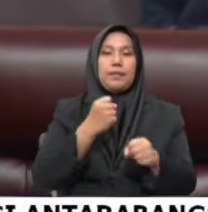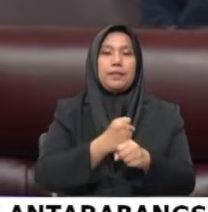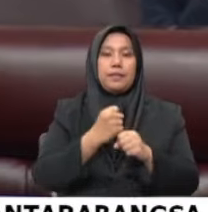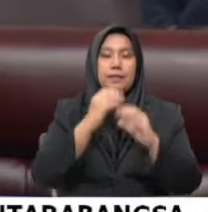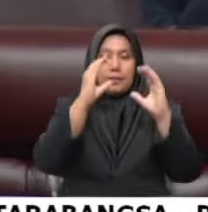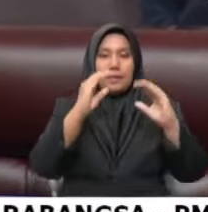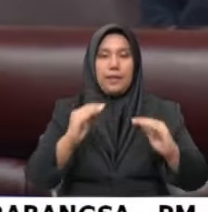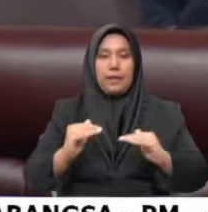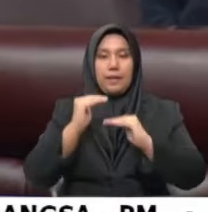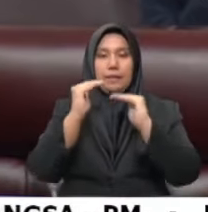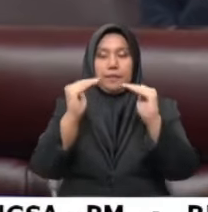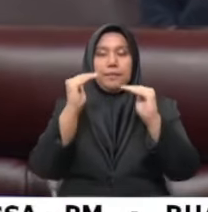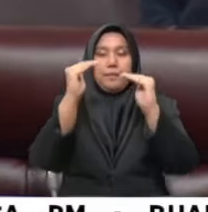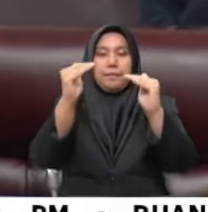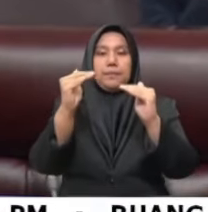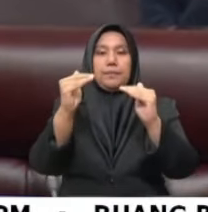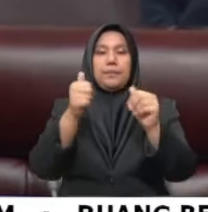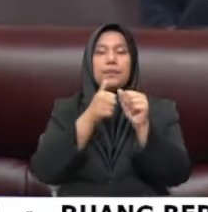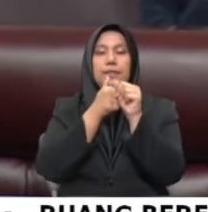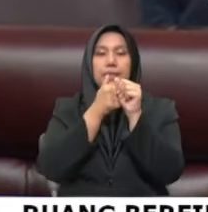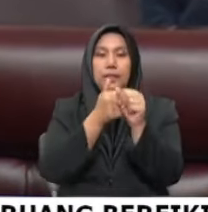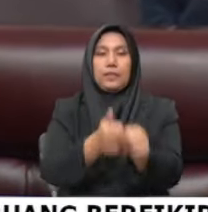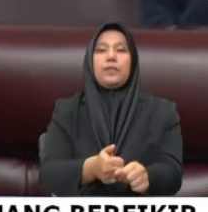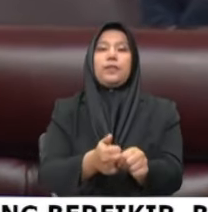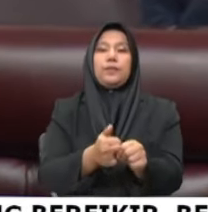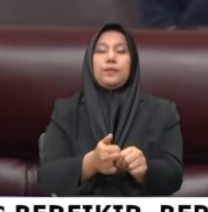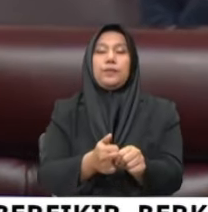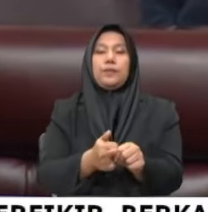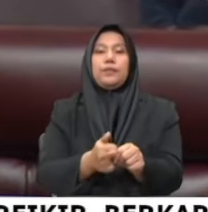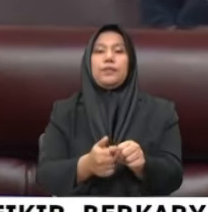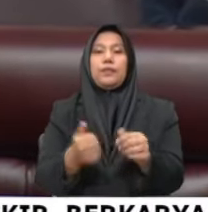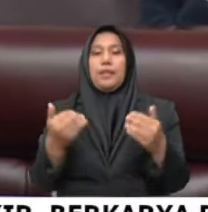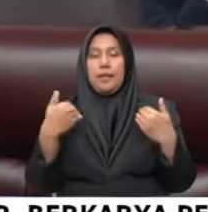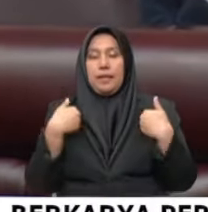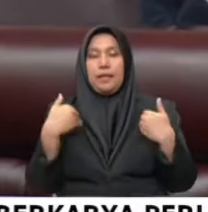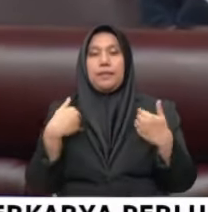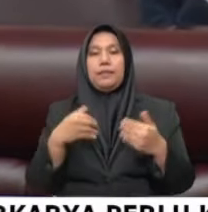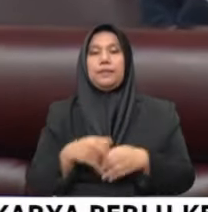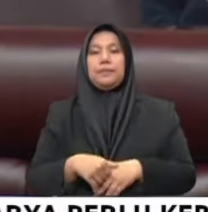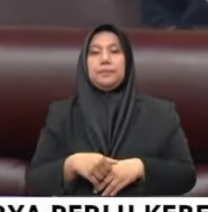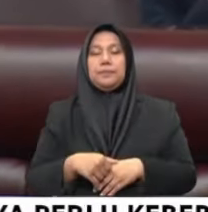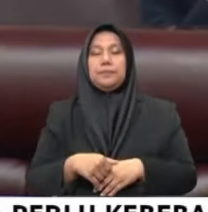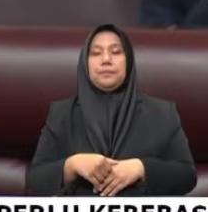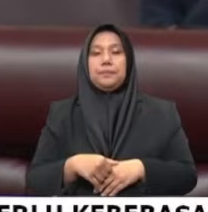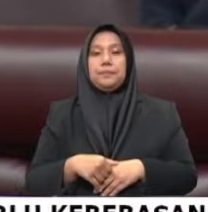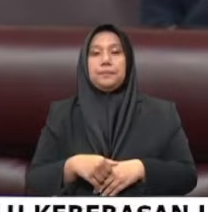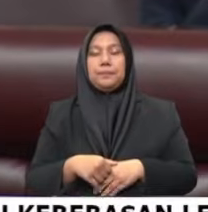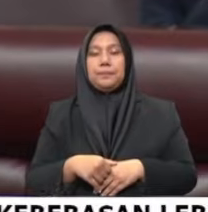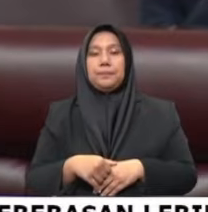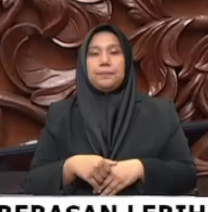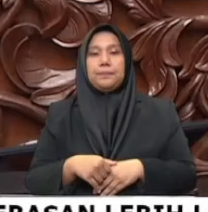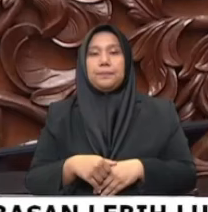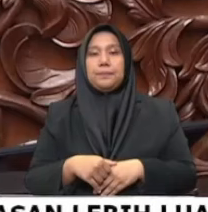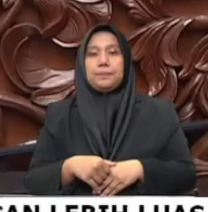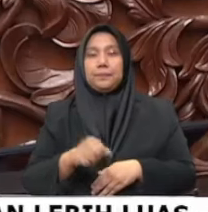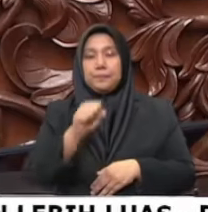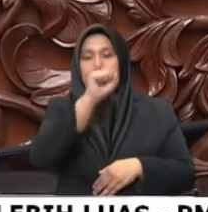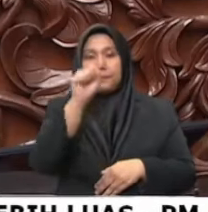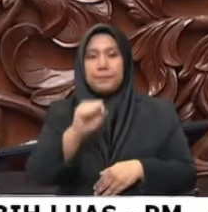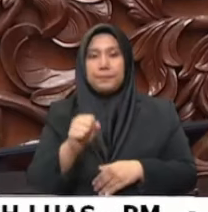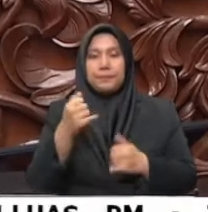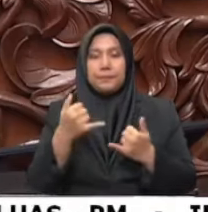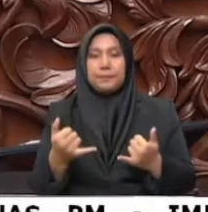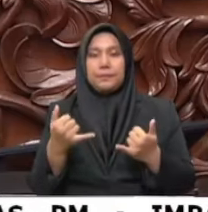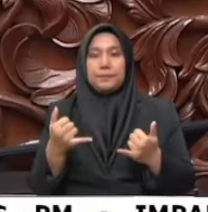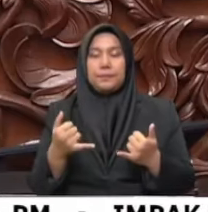dan mengikut bekalan sedia ada buat masa ini. Sekian, terima kasih. Soalan tambahan. Baiklah, kerana Dr.